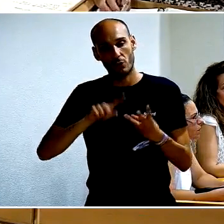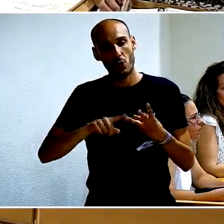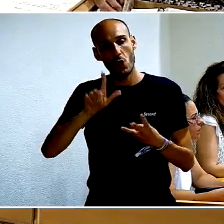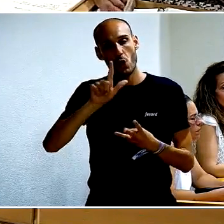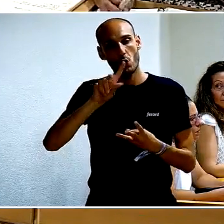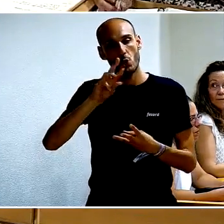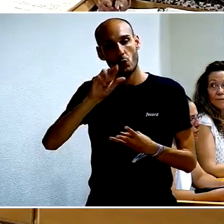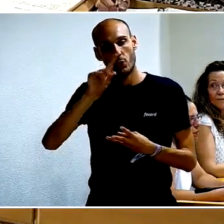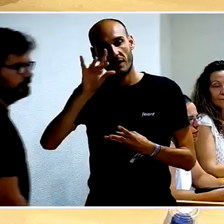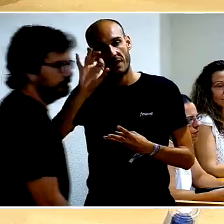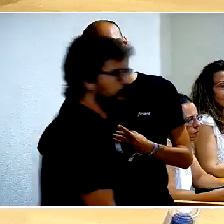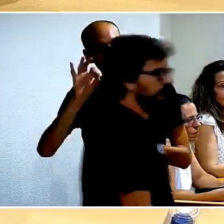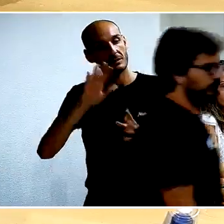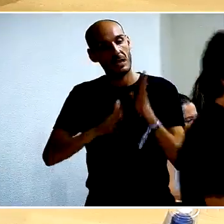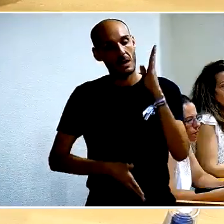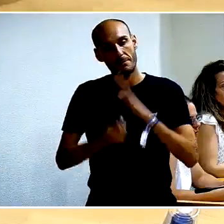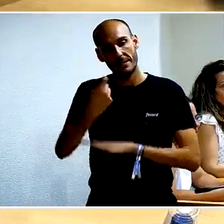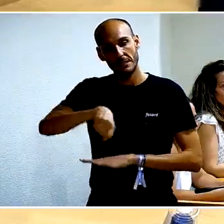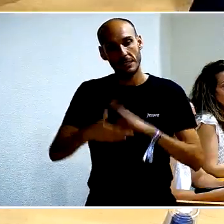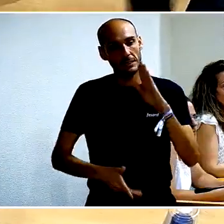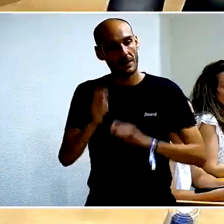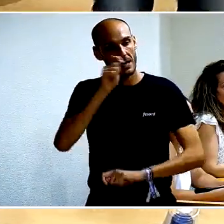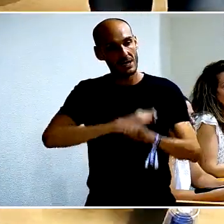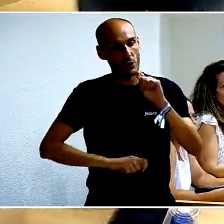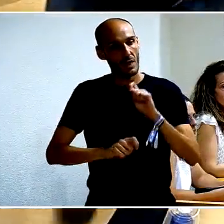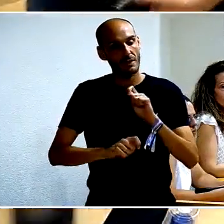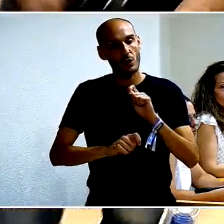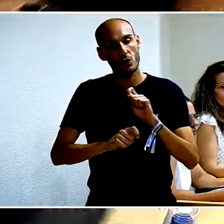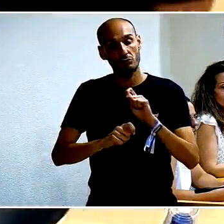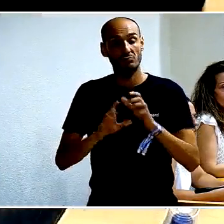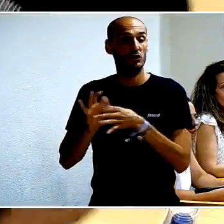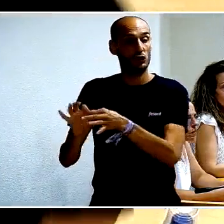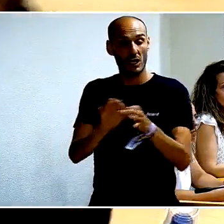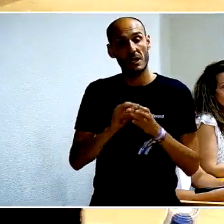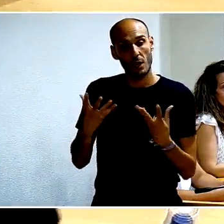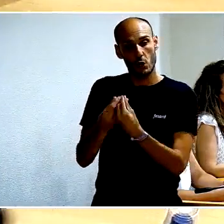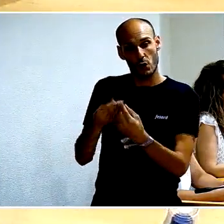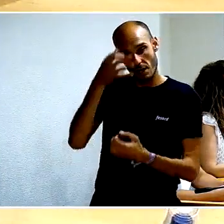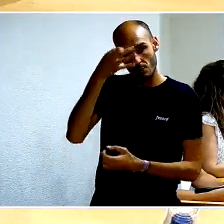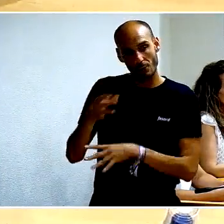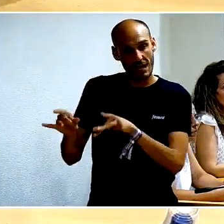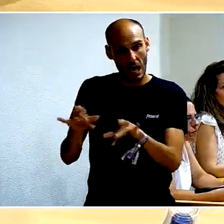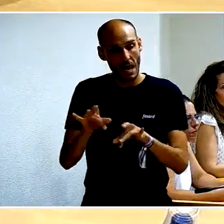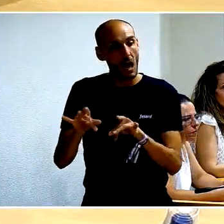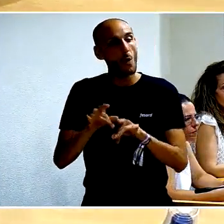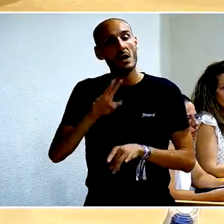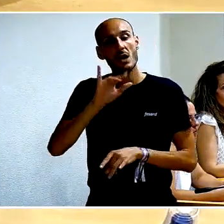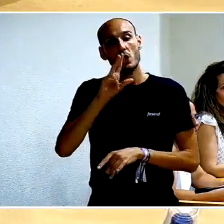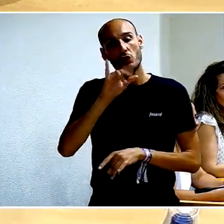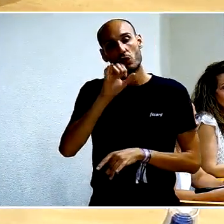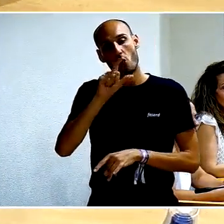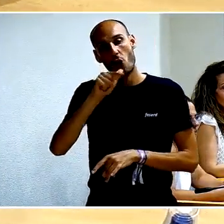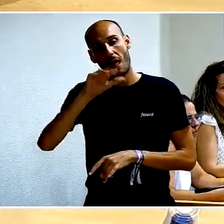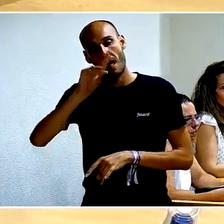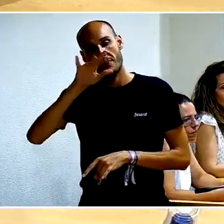de la Federació d'Associacions de Solidaritat amb el Poble Saharaui, Yolanda Chavarri, presidenta de